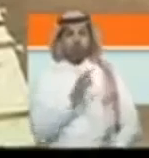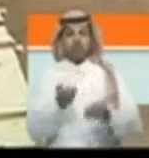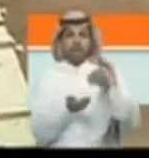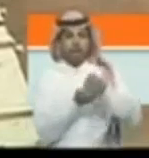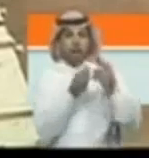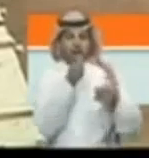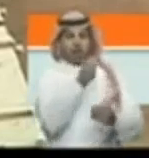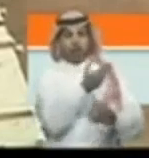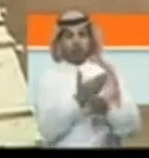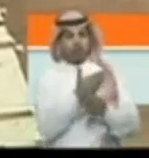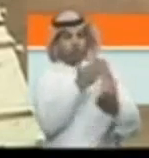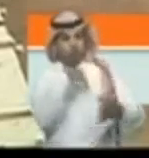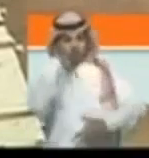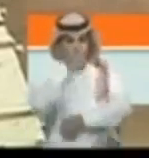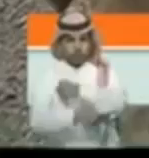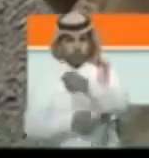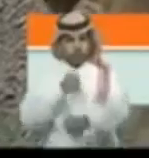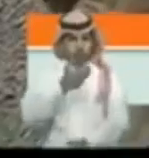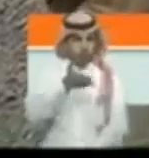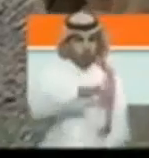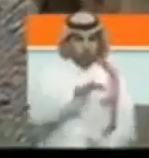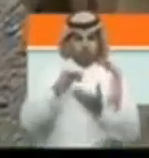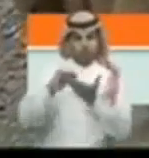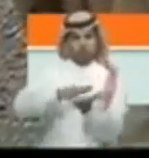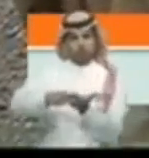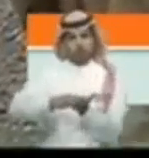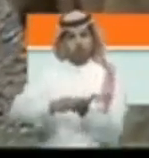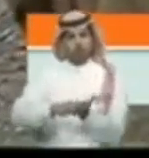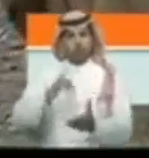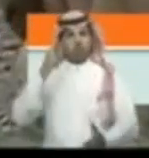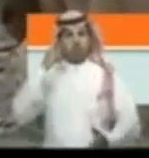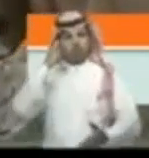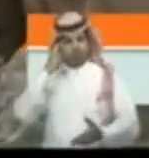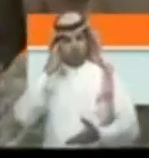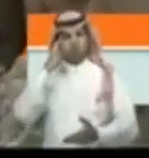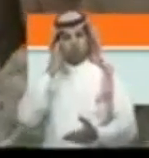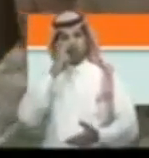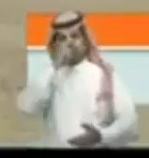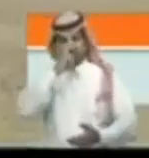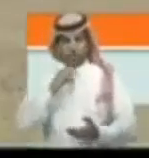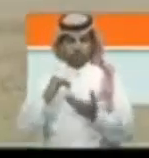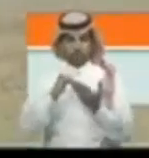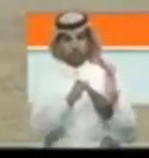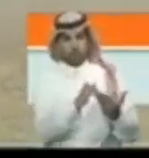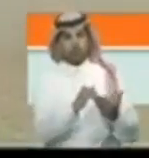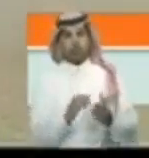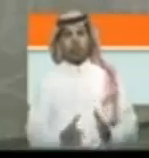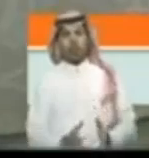وهبوا الوطن أثمن ما يملكون روحا ودما، فعلمونا بأنه لا حدود